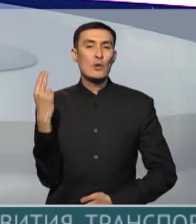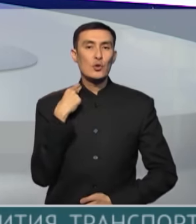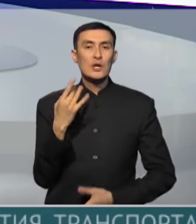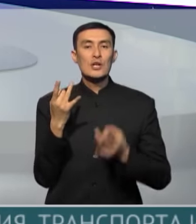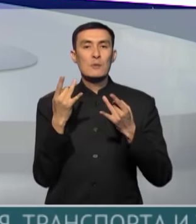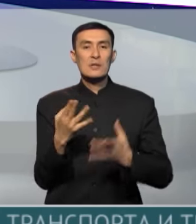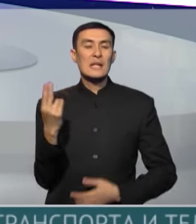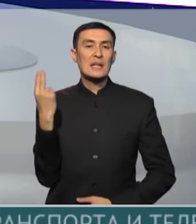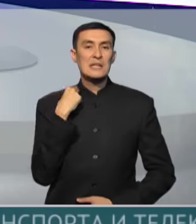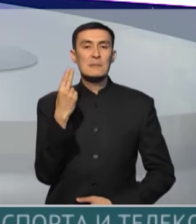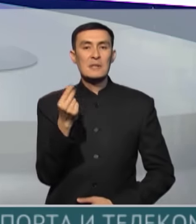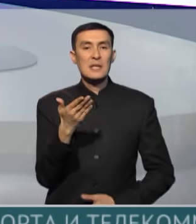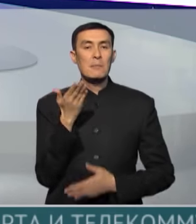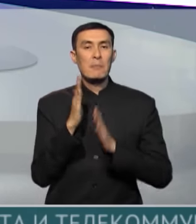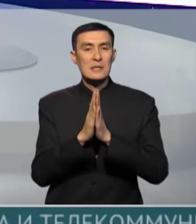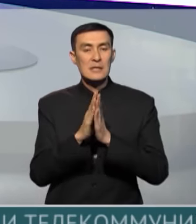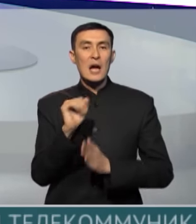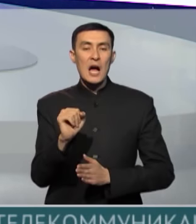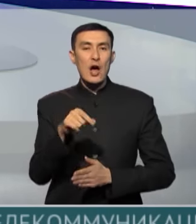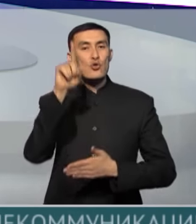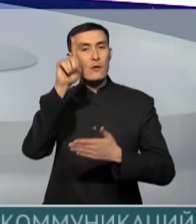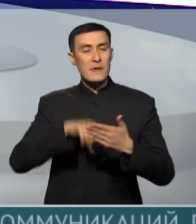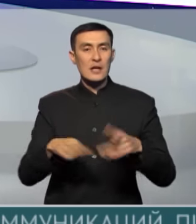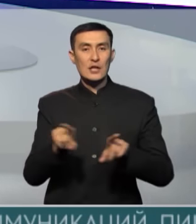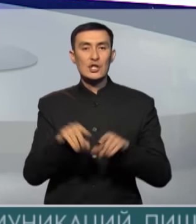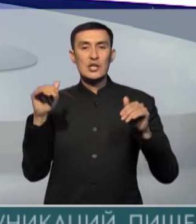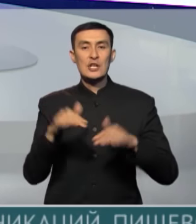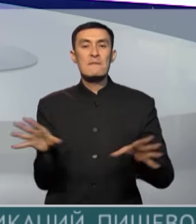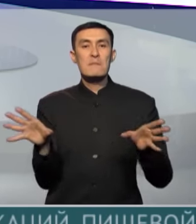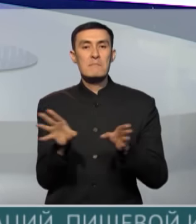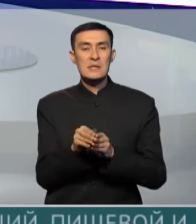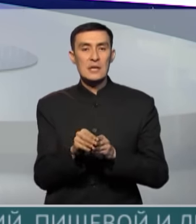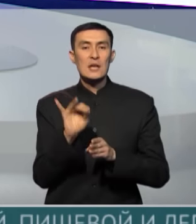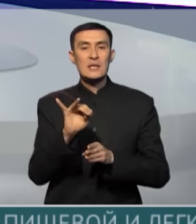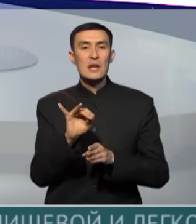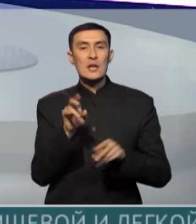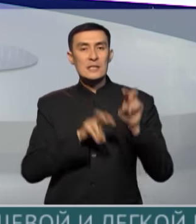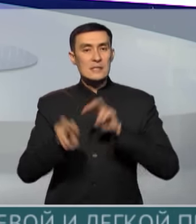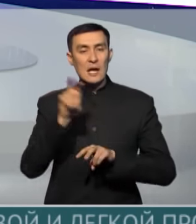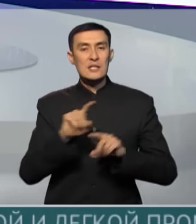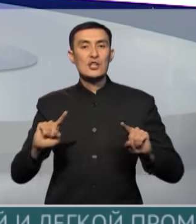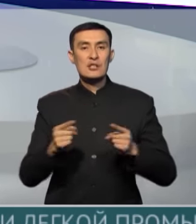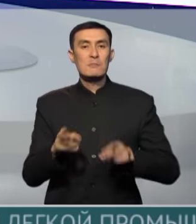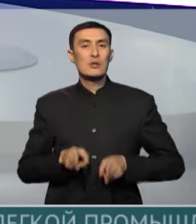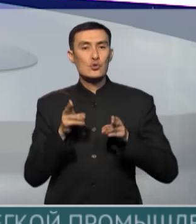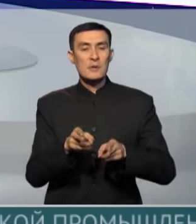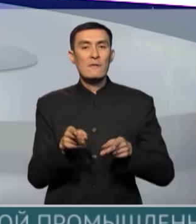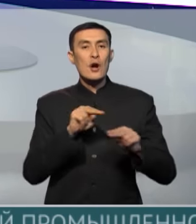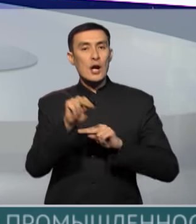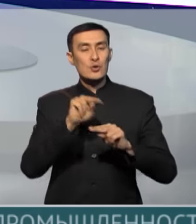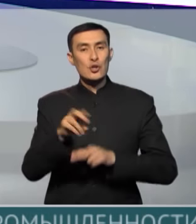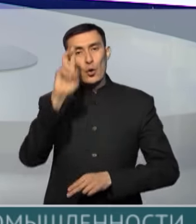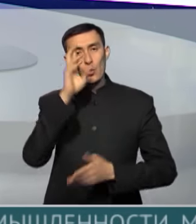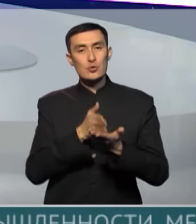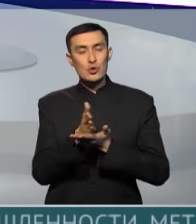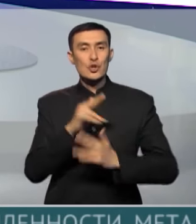за английскими деньгами, а за доверием. Страны также решили вместе находить и задерживать преступников, готовить госслужащих,